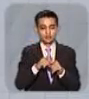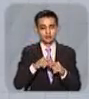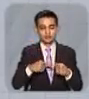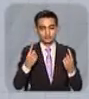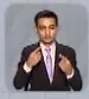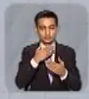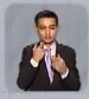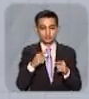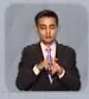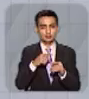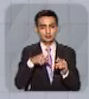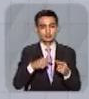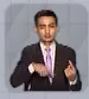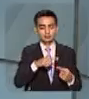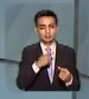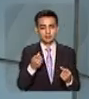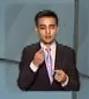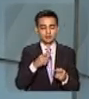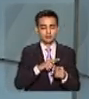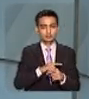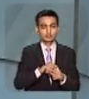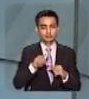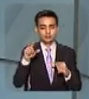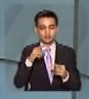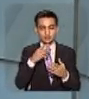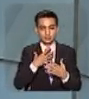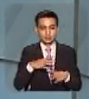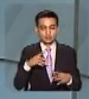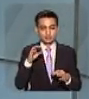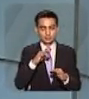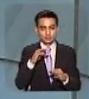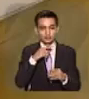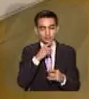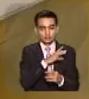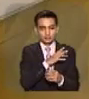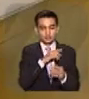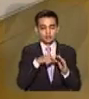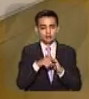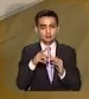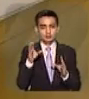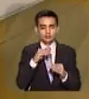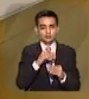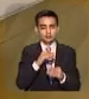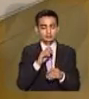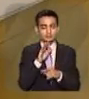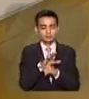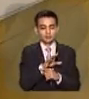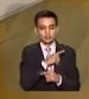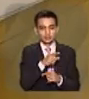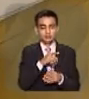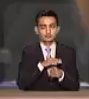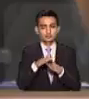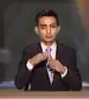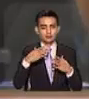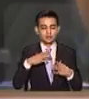мест. Малый и средний бизнес так и не стал драйвером роста. Системная работа ни по одному направлению не была выстроена.